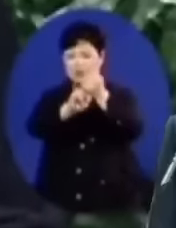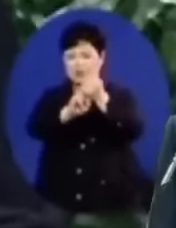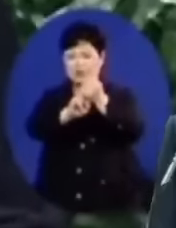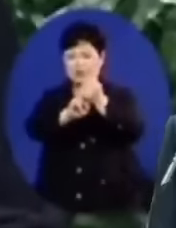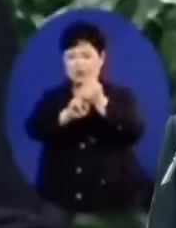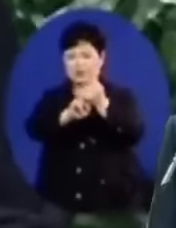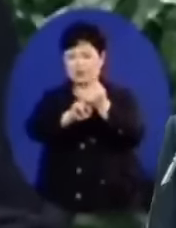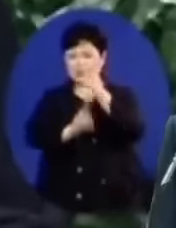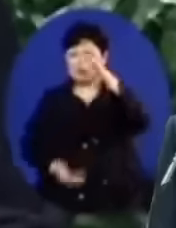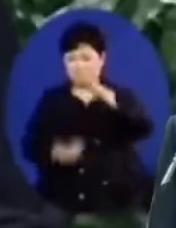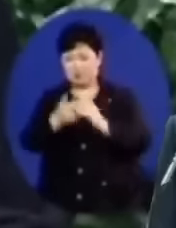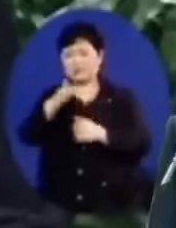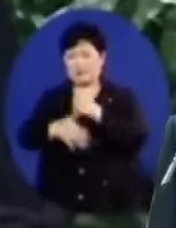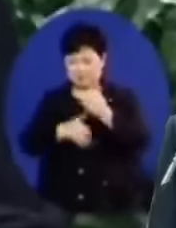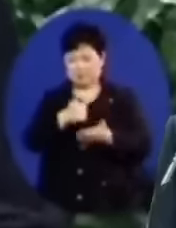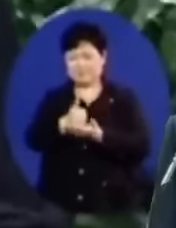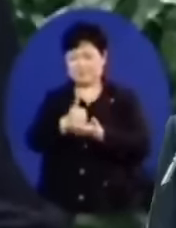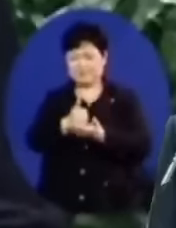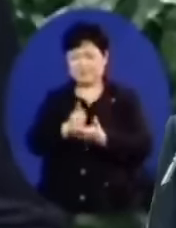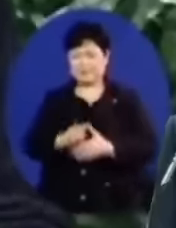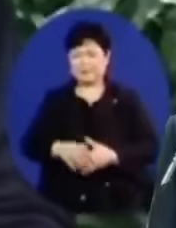것입니다.